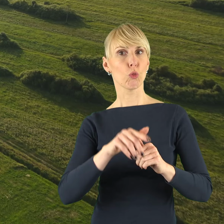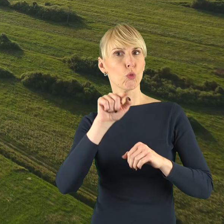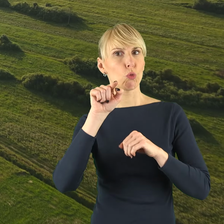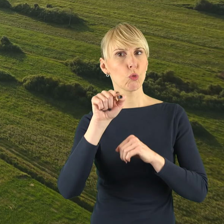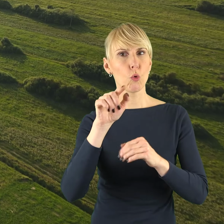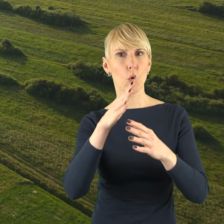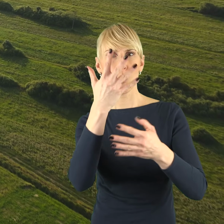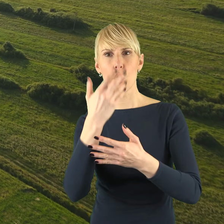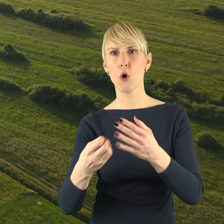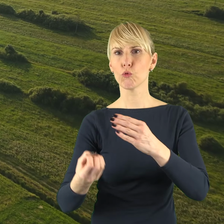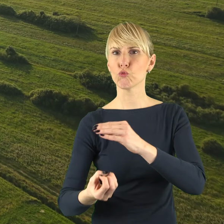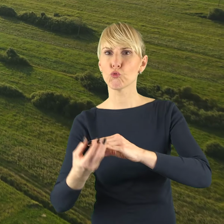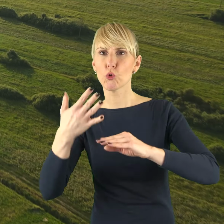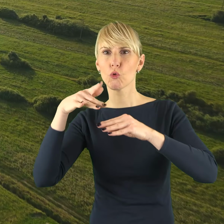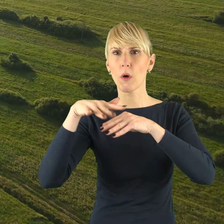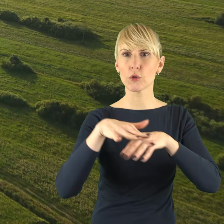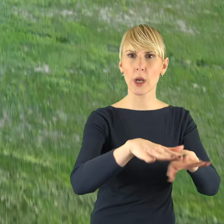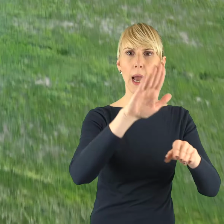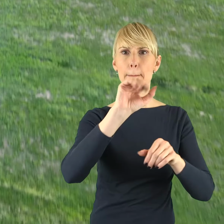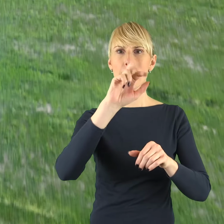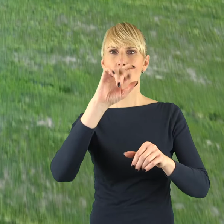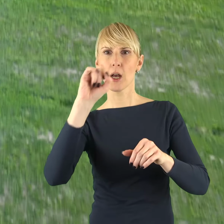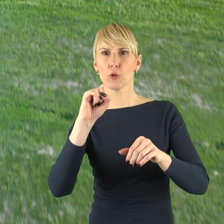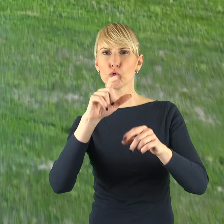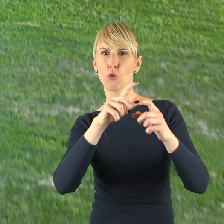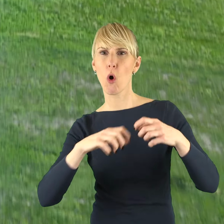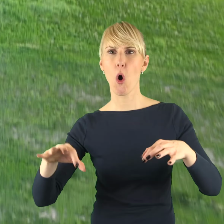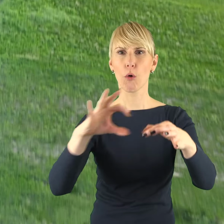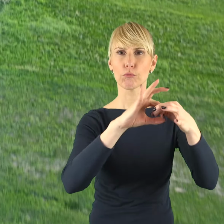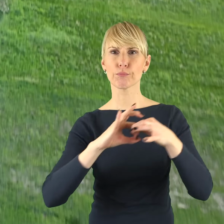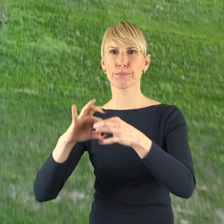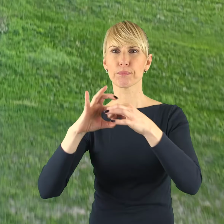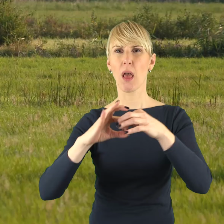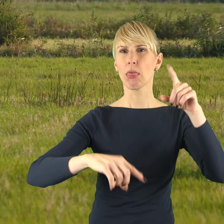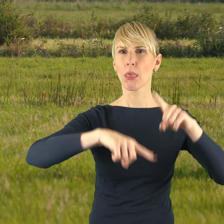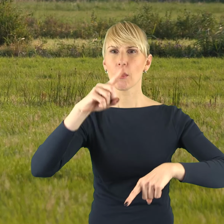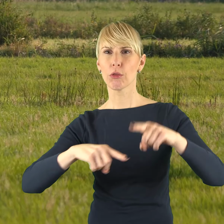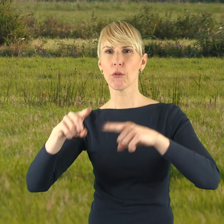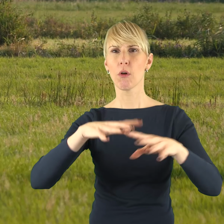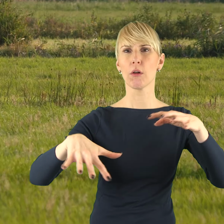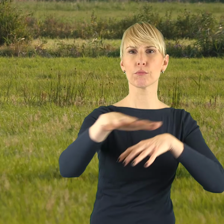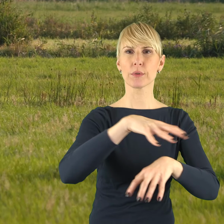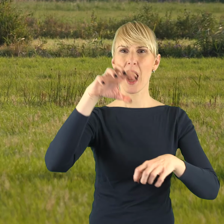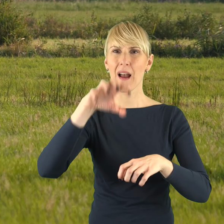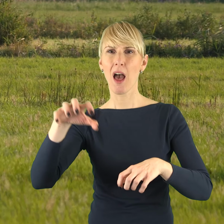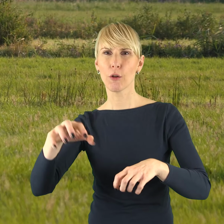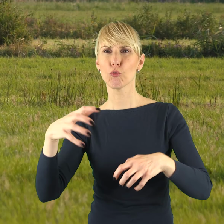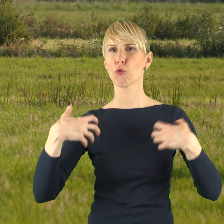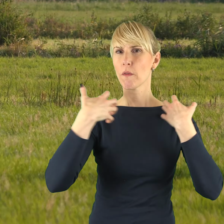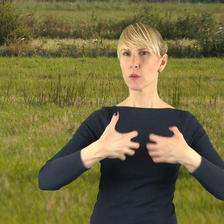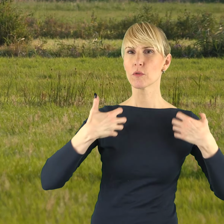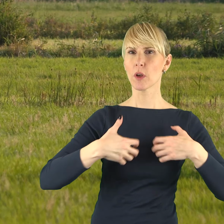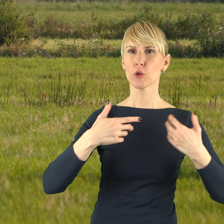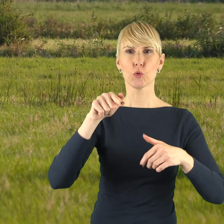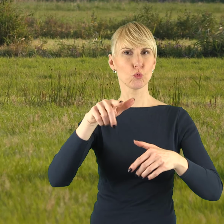To tutaj swoje źródła ma rzeka Barycz, która jest najważniejszym ogniwem całej szaty roślinnej oraz wszystkich gatunków